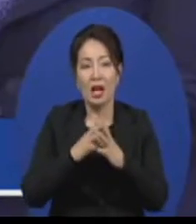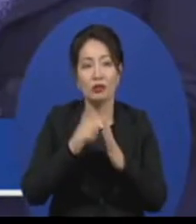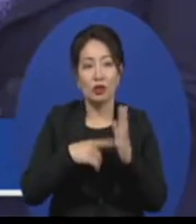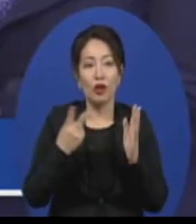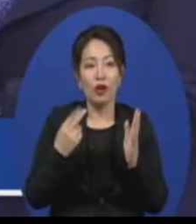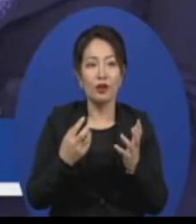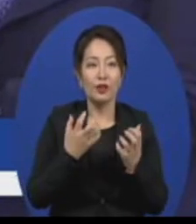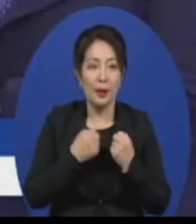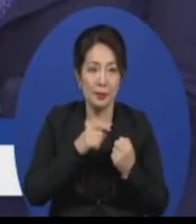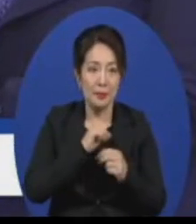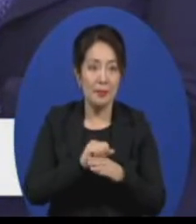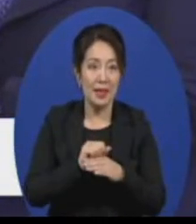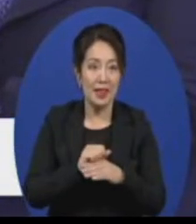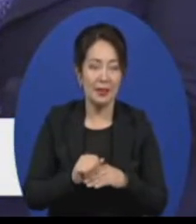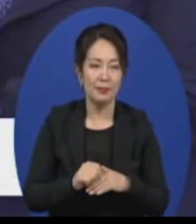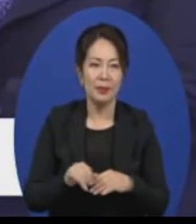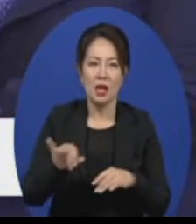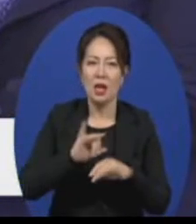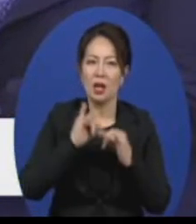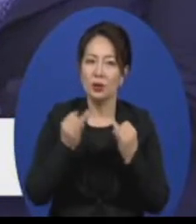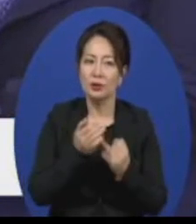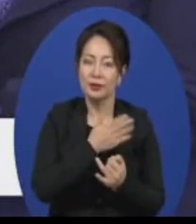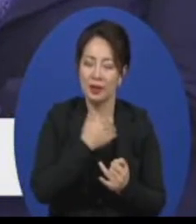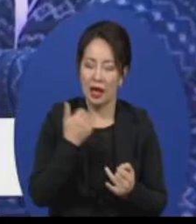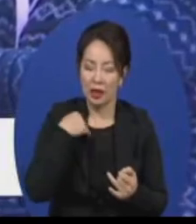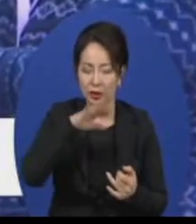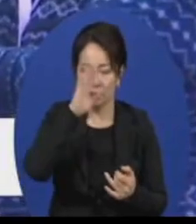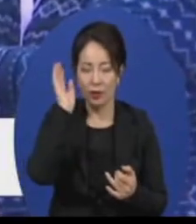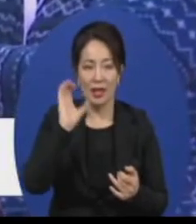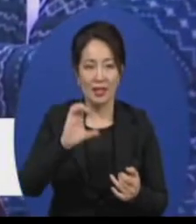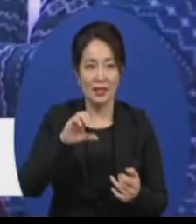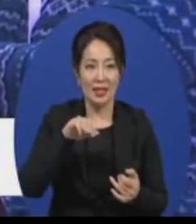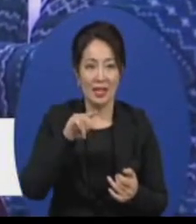байгаа. Улсын хурлын дарга дулааны станцтай